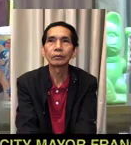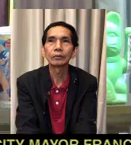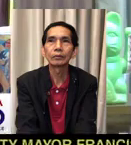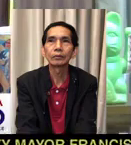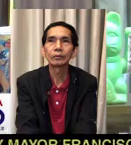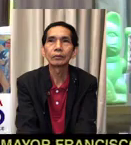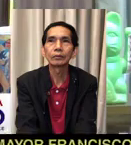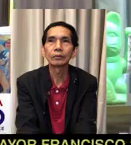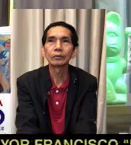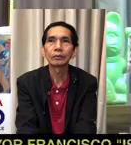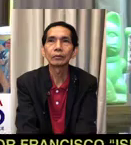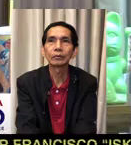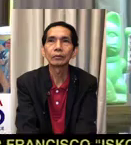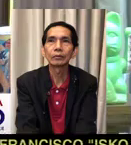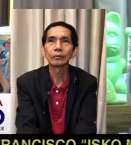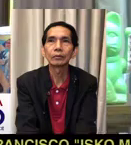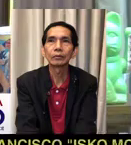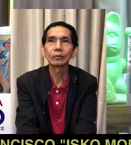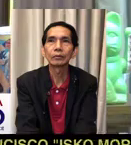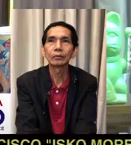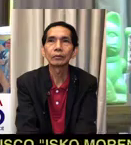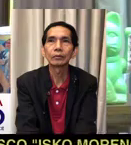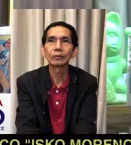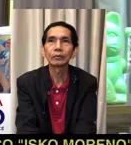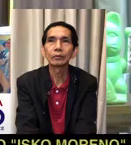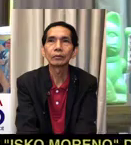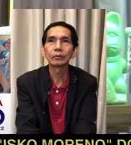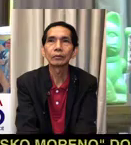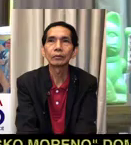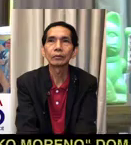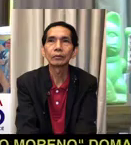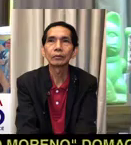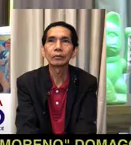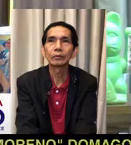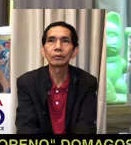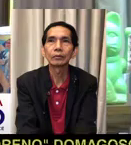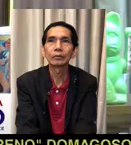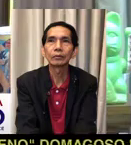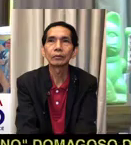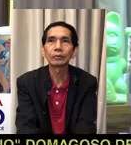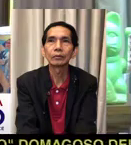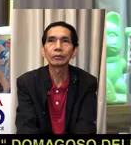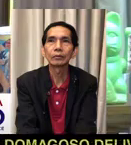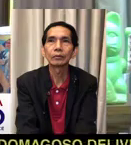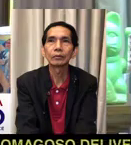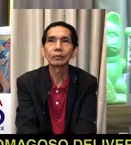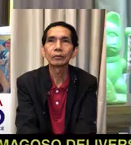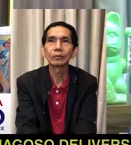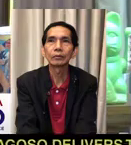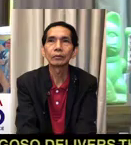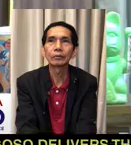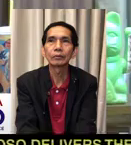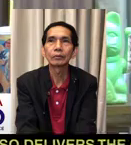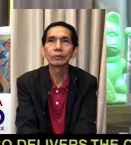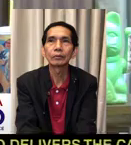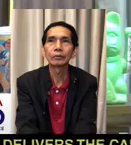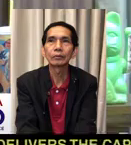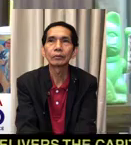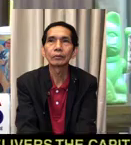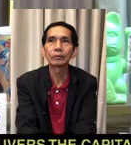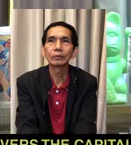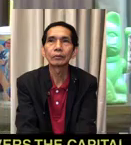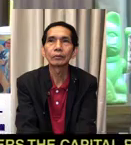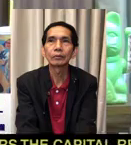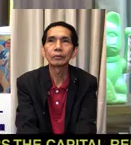inyong lingkod, Isko Moreno, ang kasalukuyang alkalde ng lungsod, at kasama ko ang aking